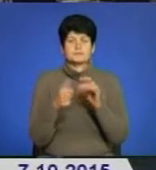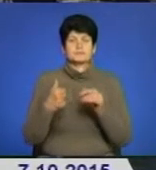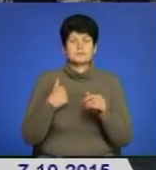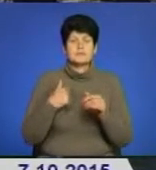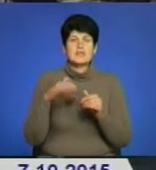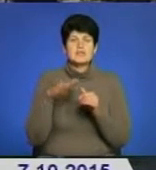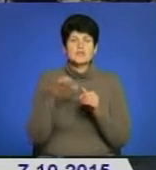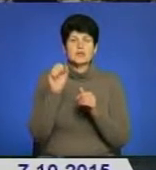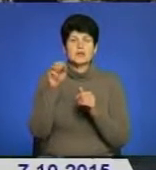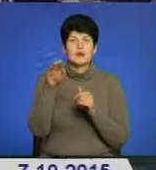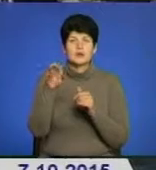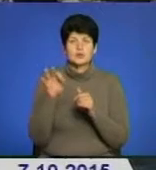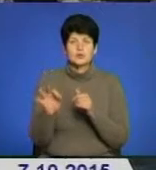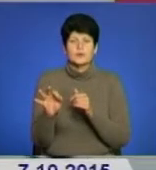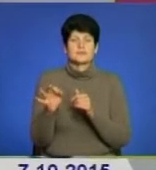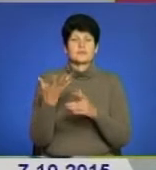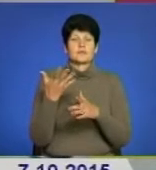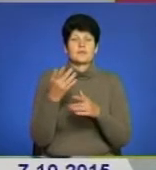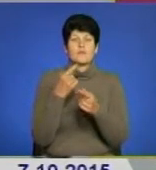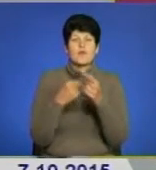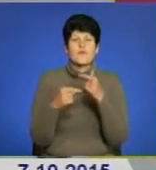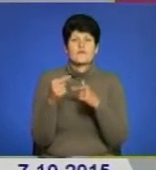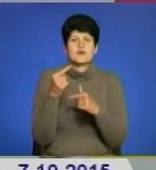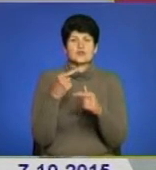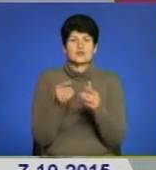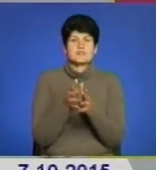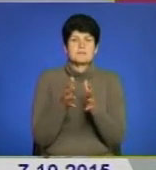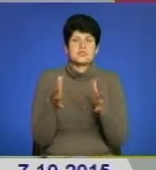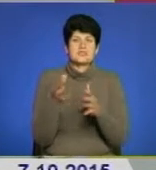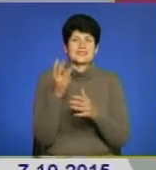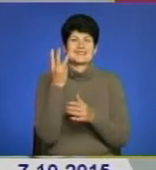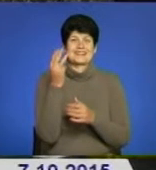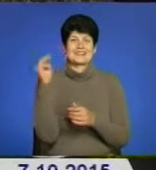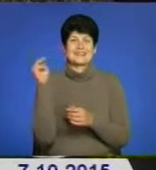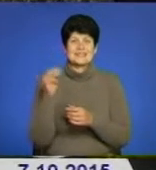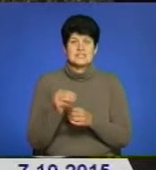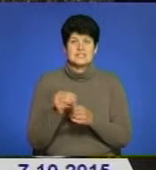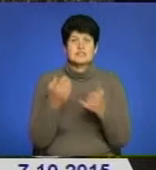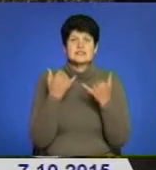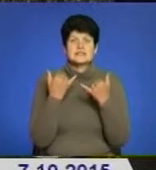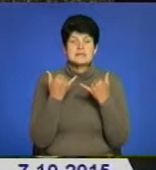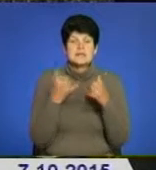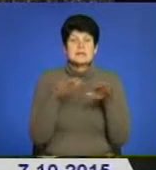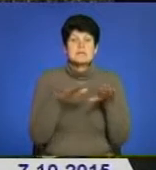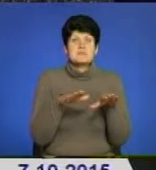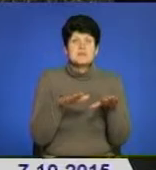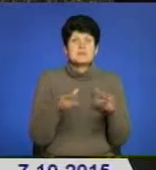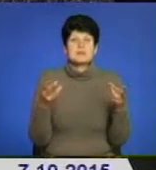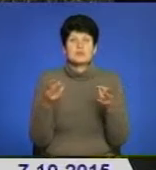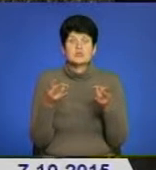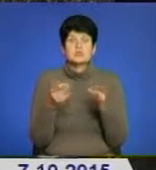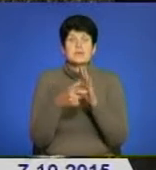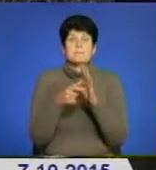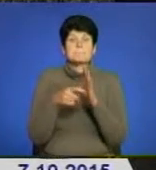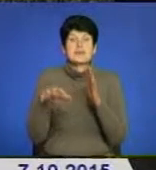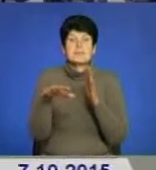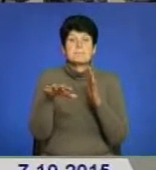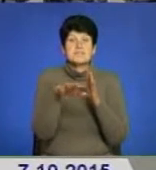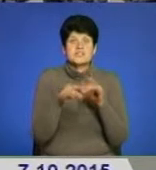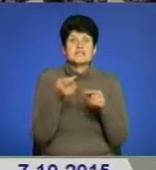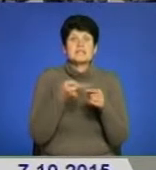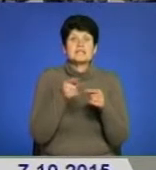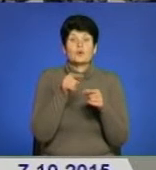проведення антитерористичної операції повернуться більше 3000. Наразі ні місця, ні потрібних приміщень для такої